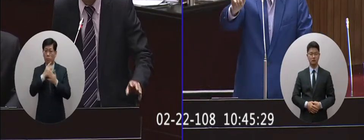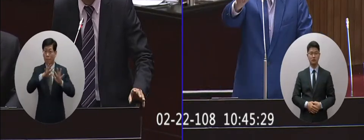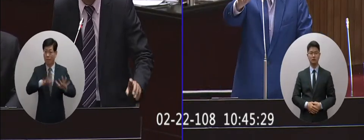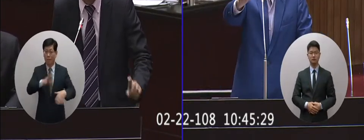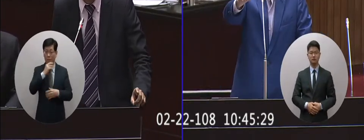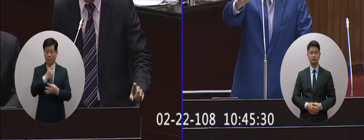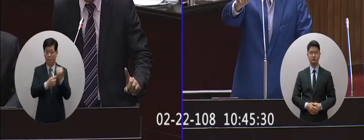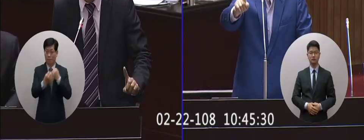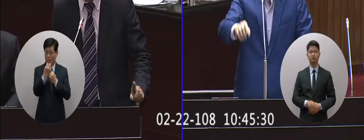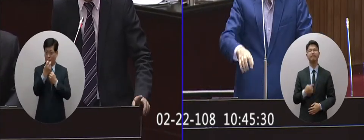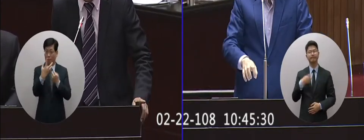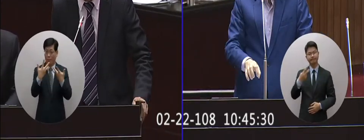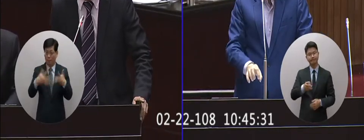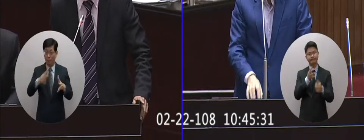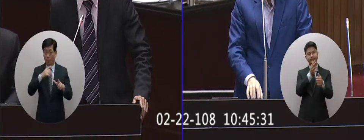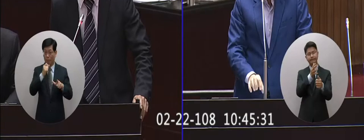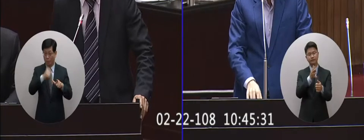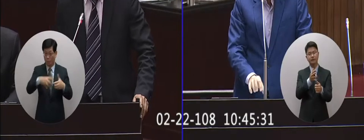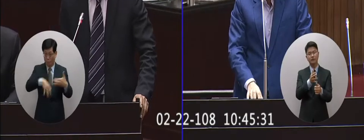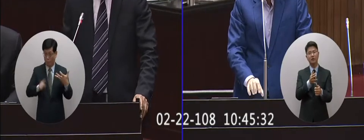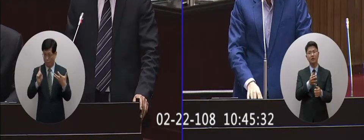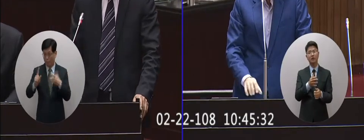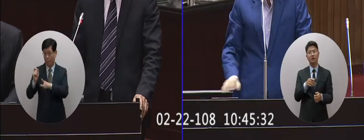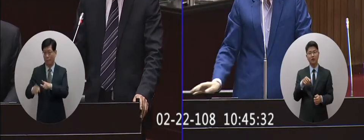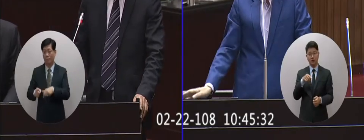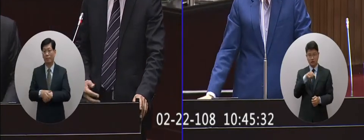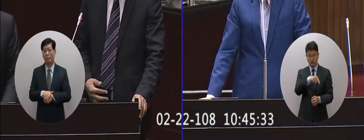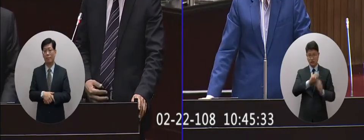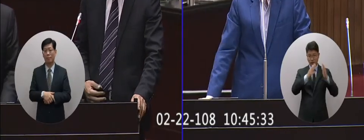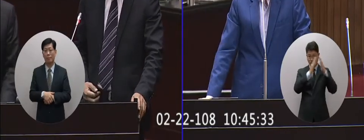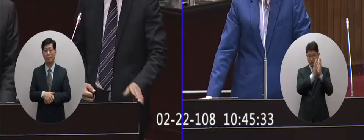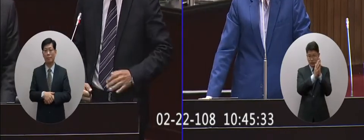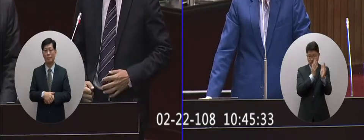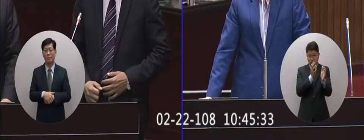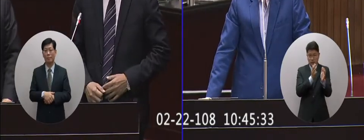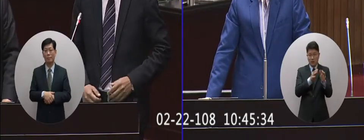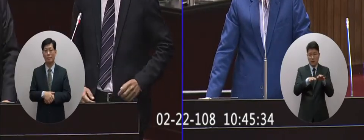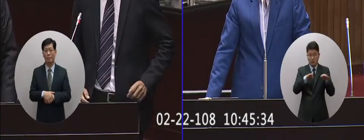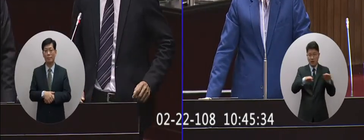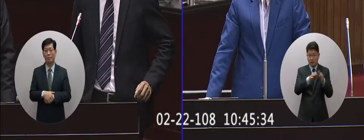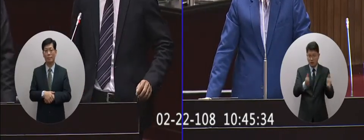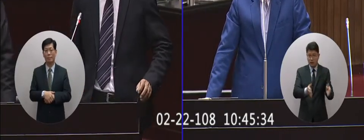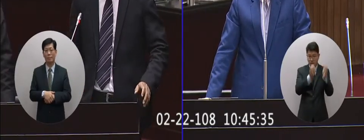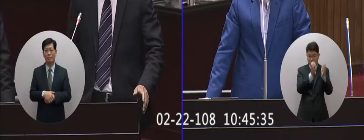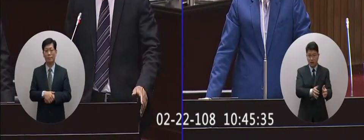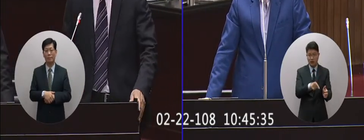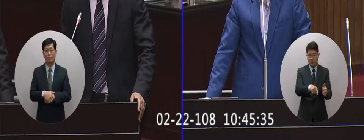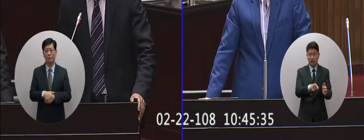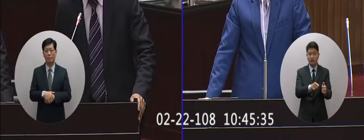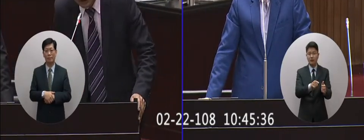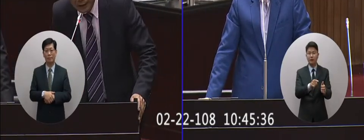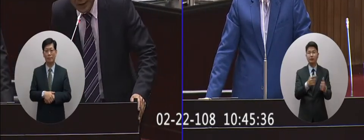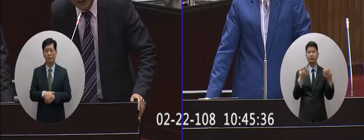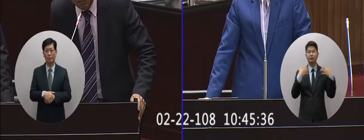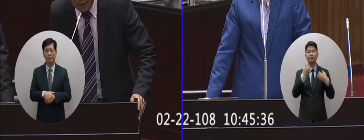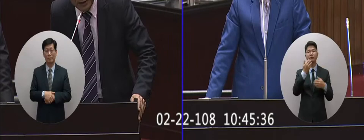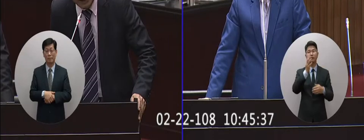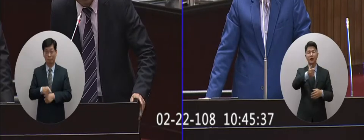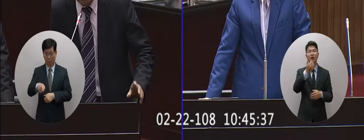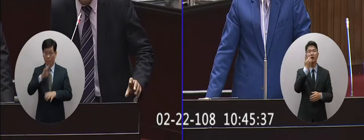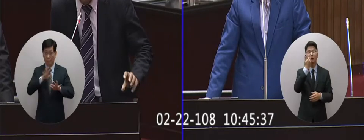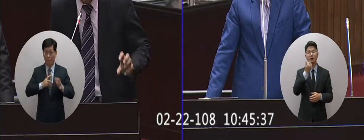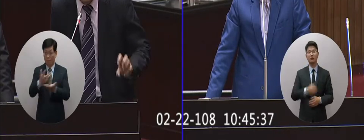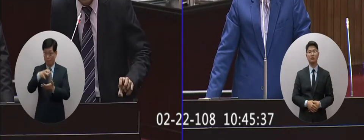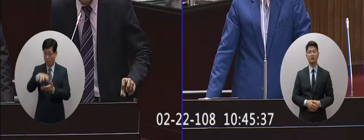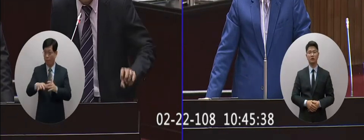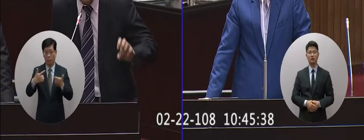在200多个外销业者之一。 这个要成立这个国家队的平台，隶属在哪里？ 它的平